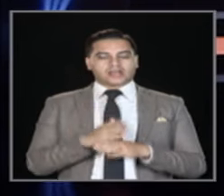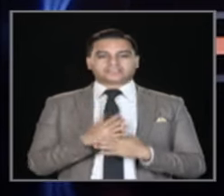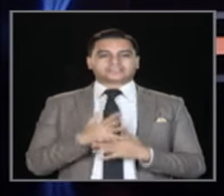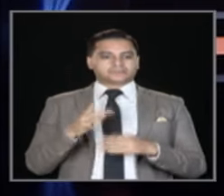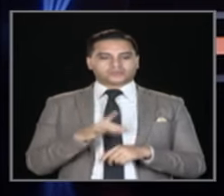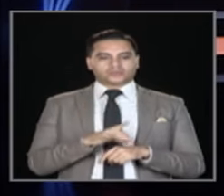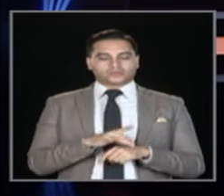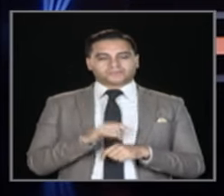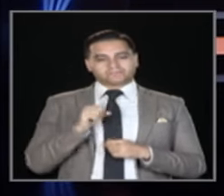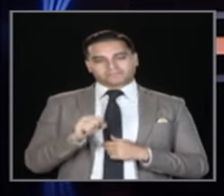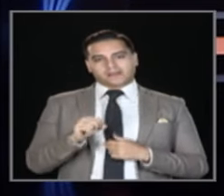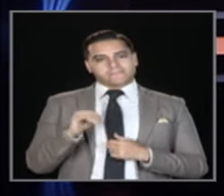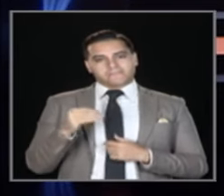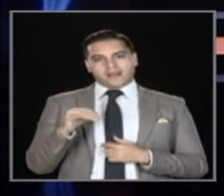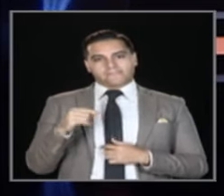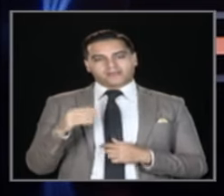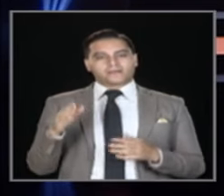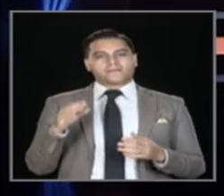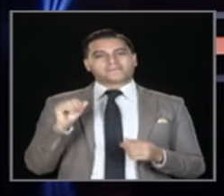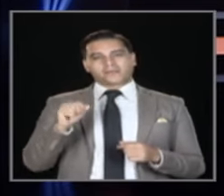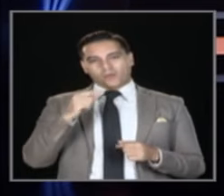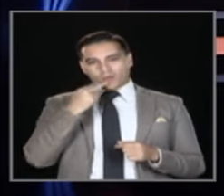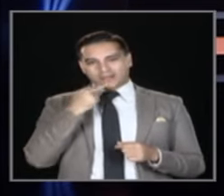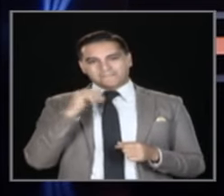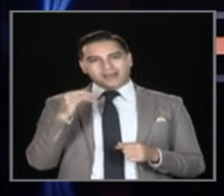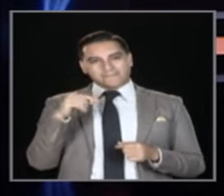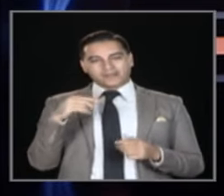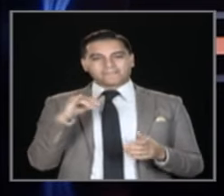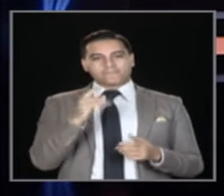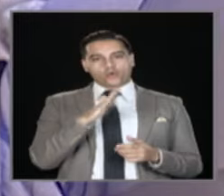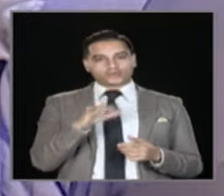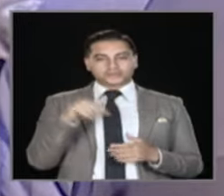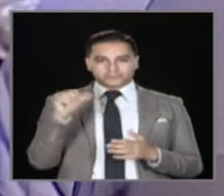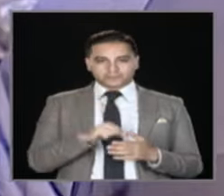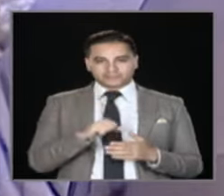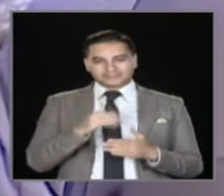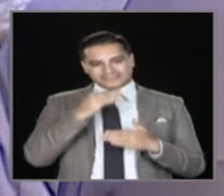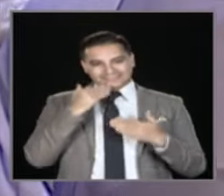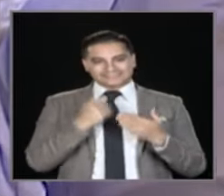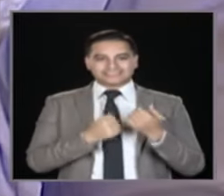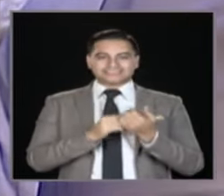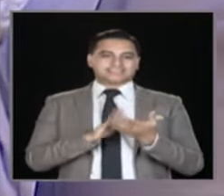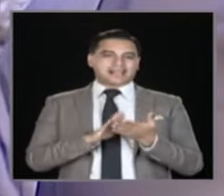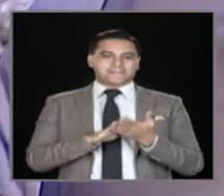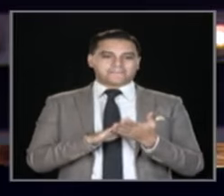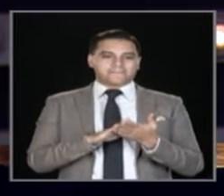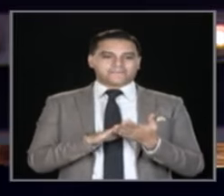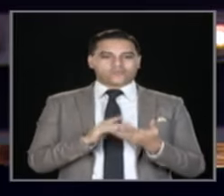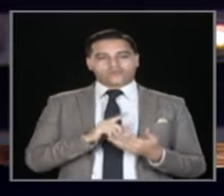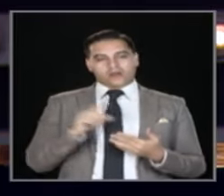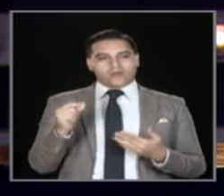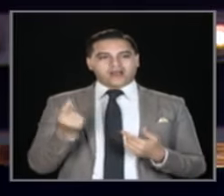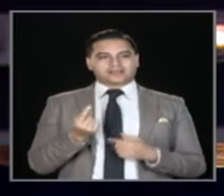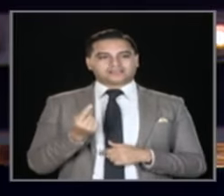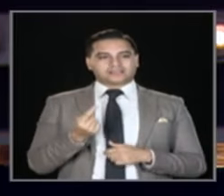الكبير اللي عمله محمد مرسي طبعا، ولما اتغلب واتهزم منكو كان مبتسم،